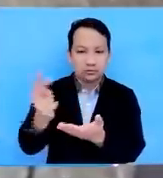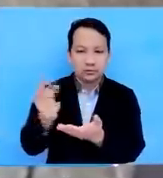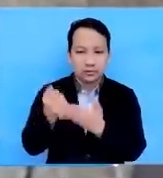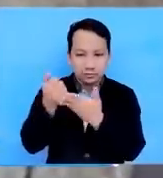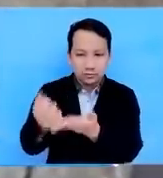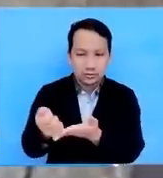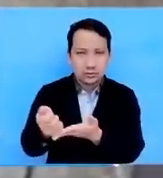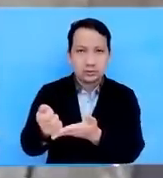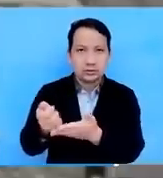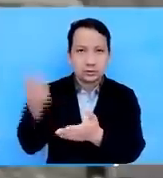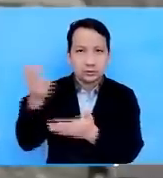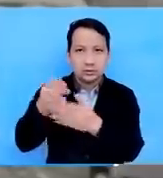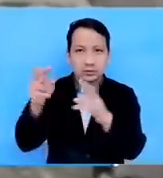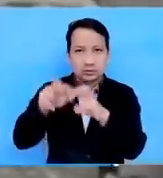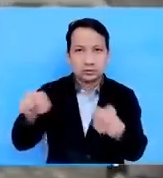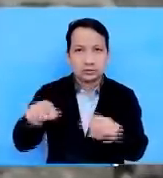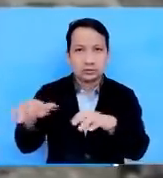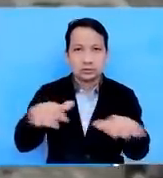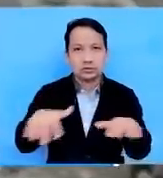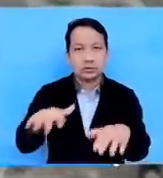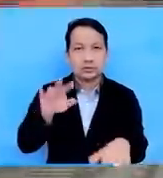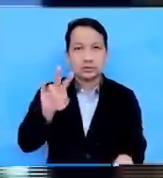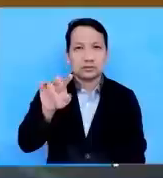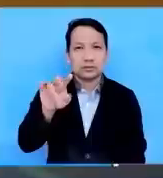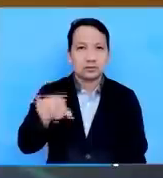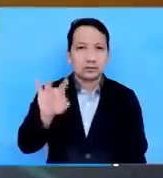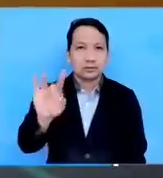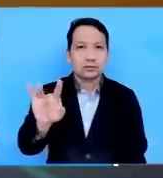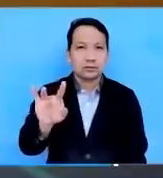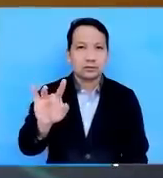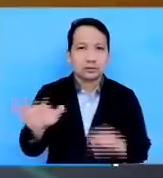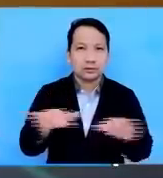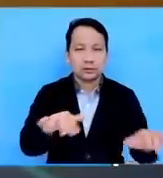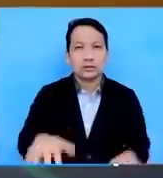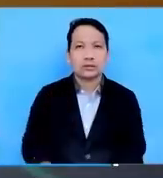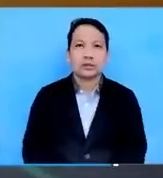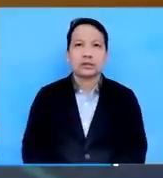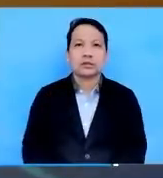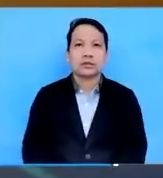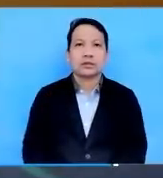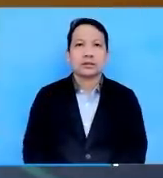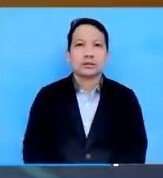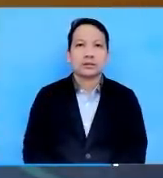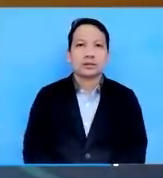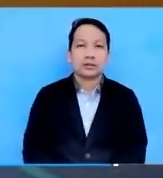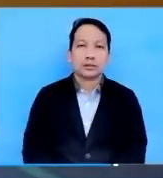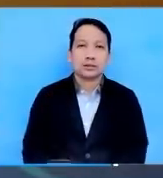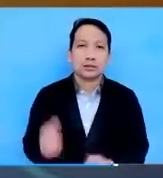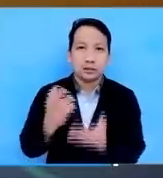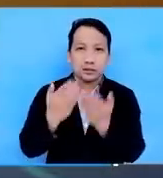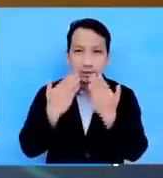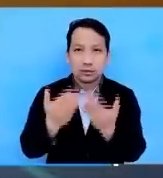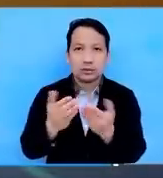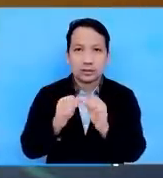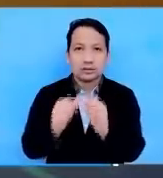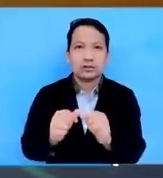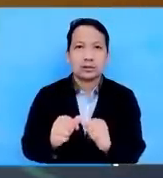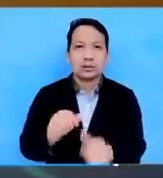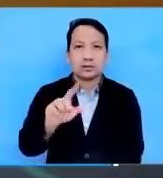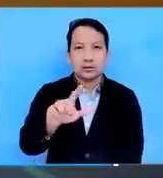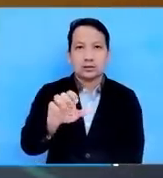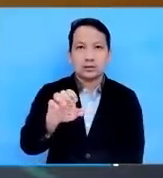mission, kasunod ng magnitude 7.8 na lindol. Nakatanggap din ng pagpupugay ang rescuers sa pamamagitan ng LED screen